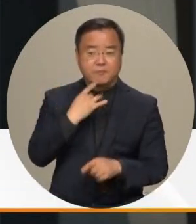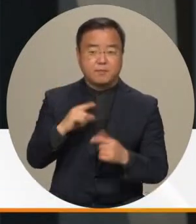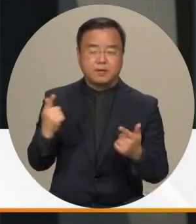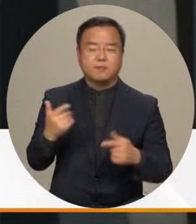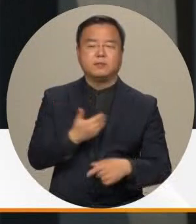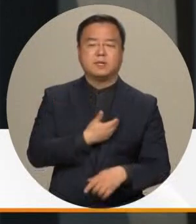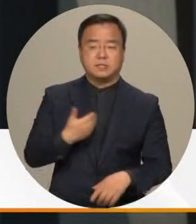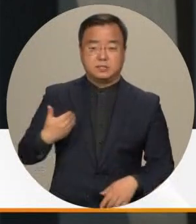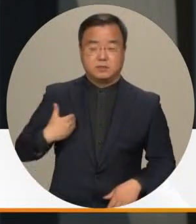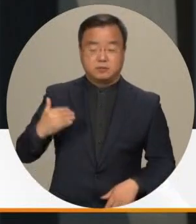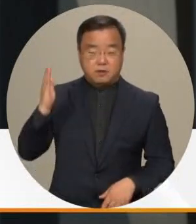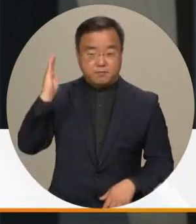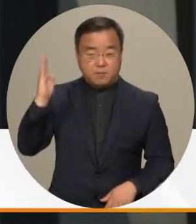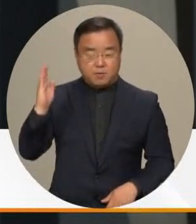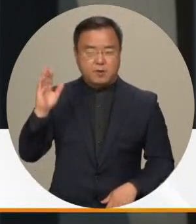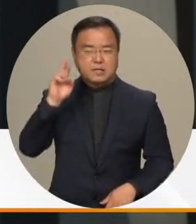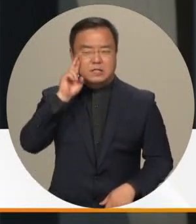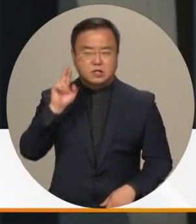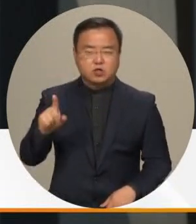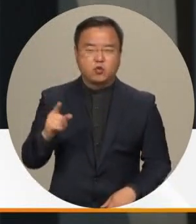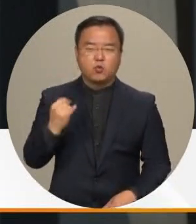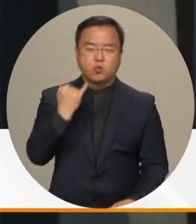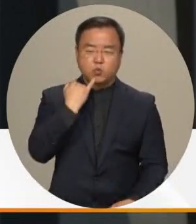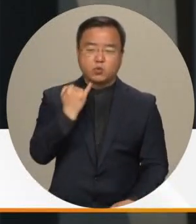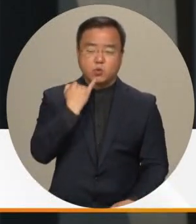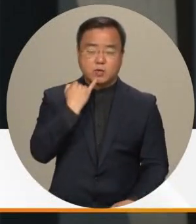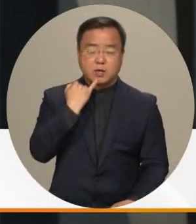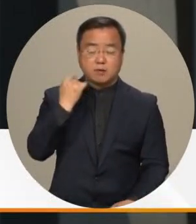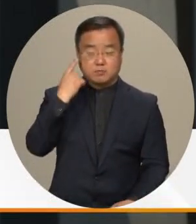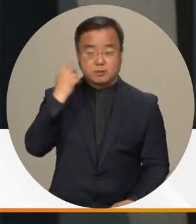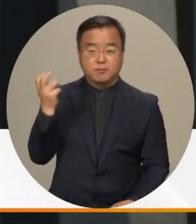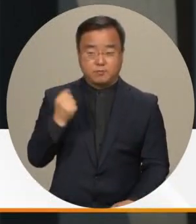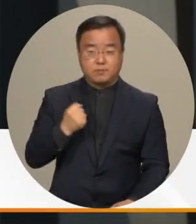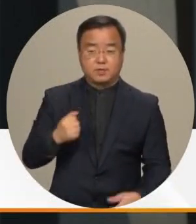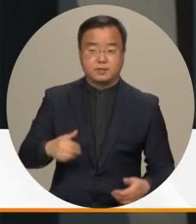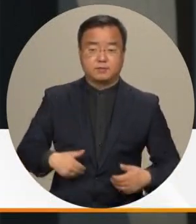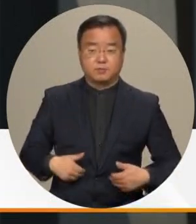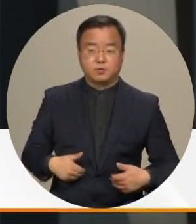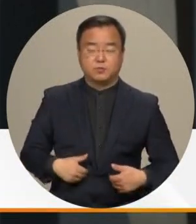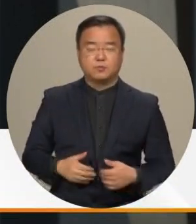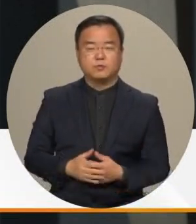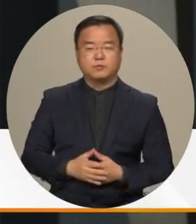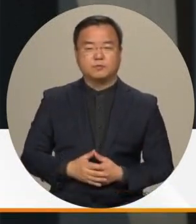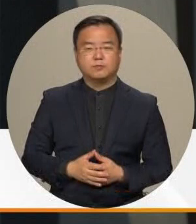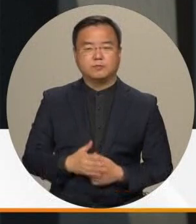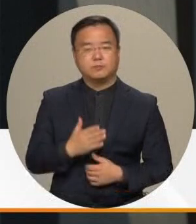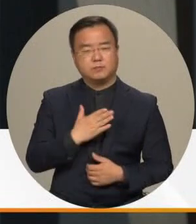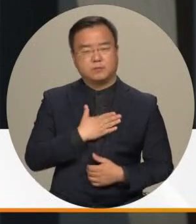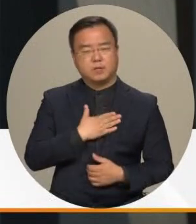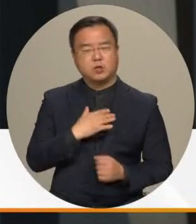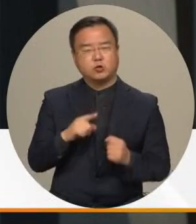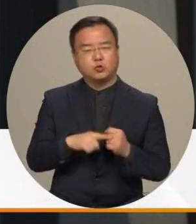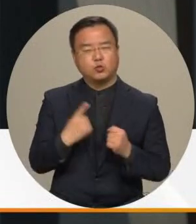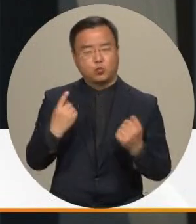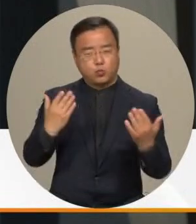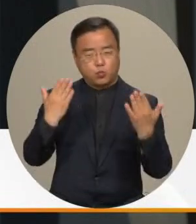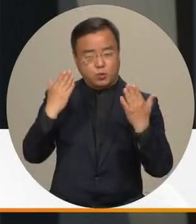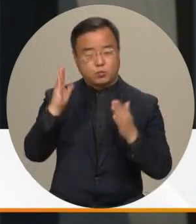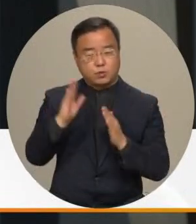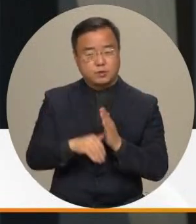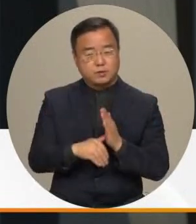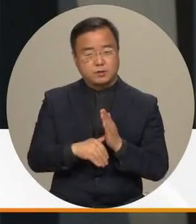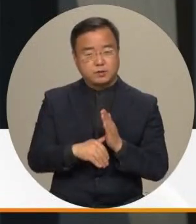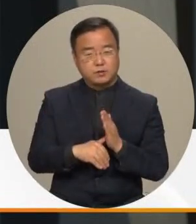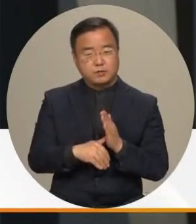뭔가 자신있게 말할 수 있고 틀려도 괜찮다 이런 창의적 자신감이 너무 중요하다고 생각해요 저는 초등학교 때 제가 그